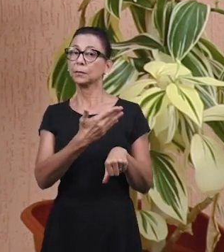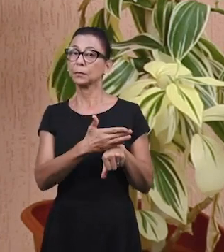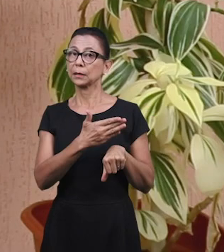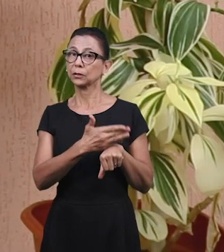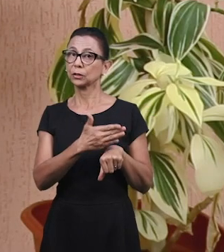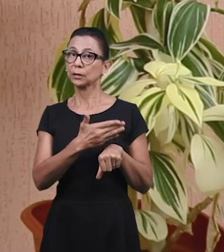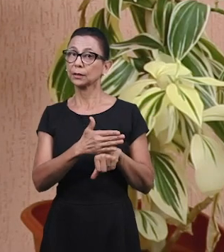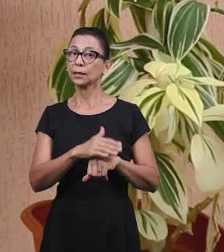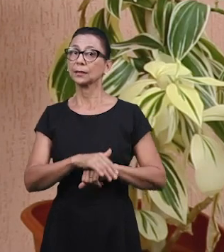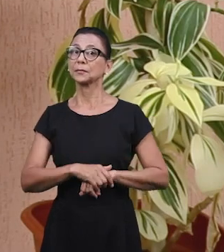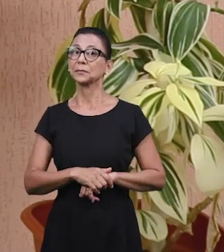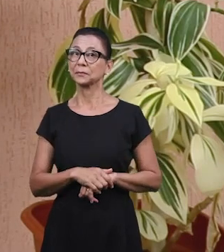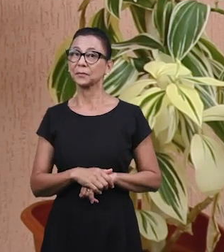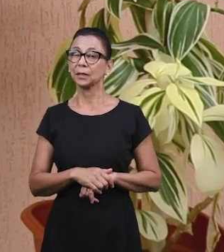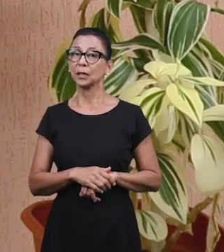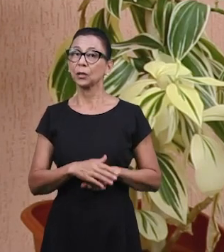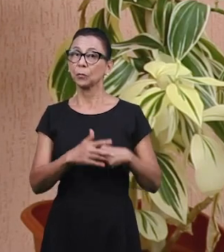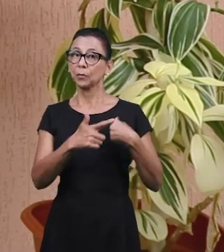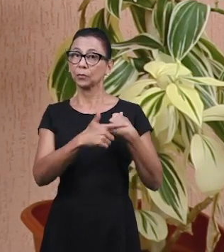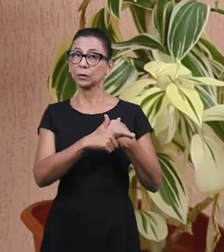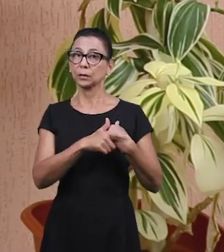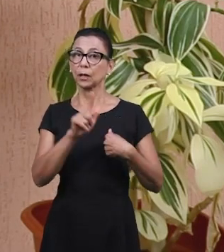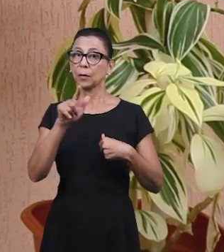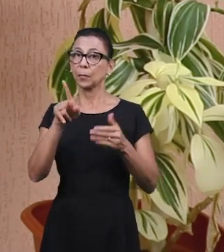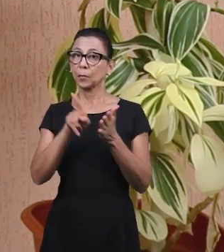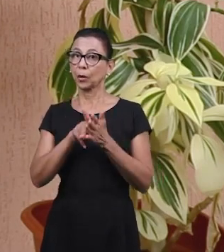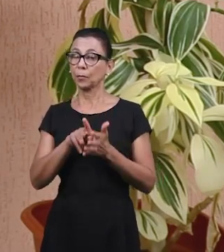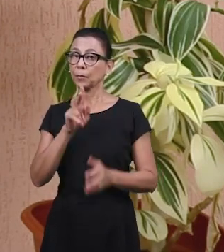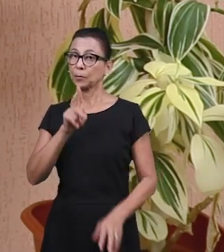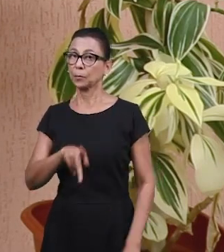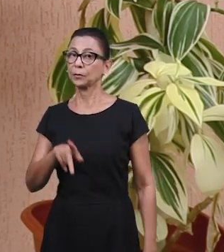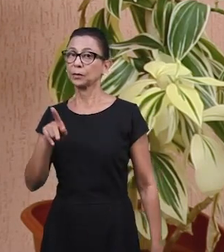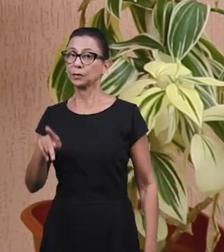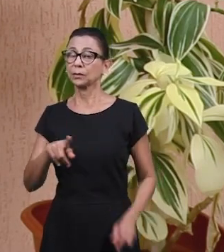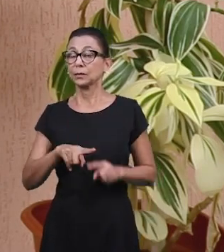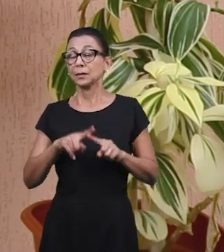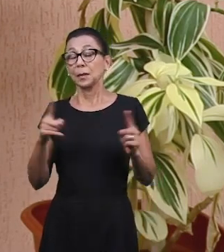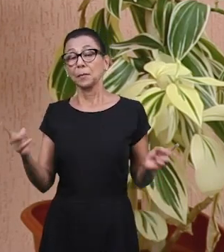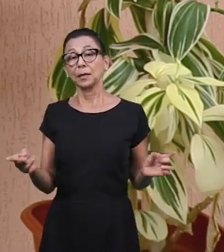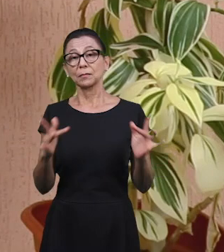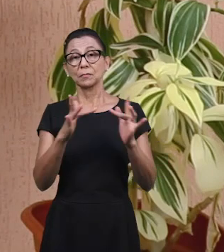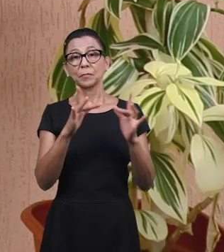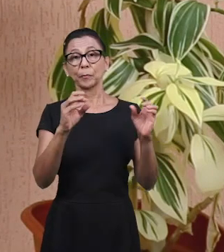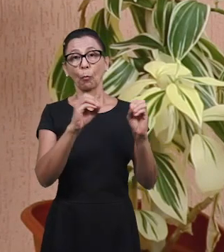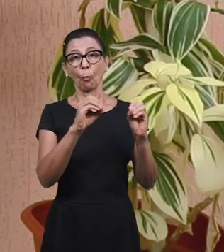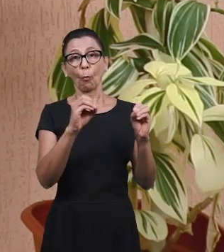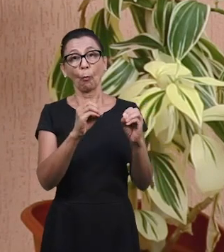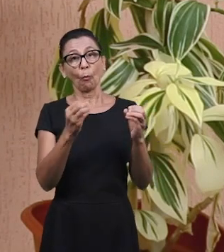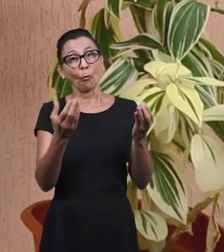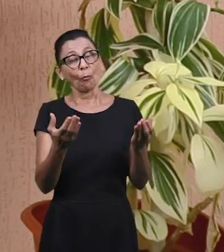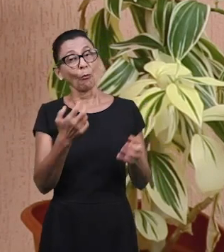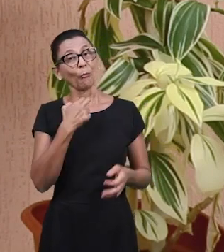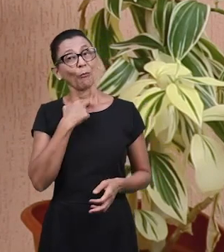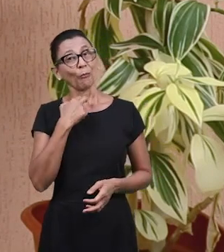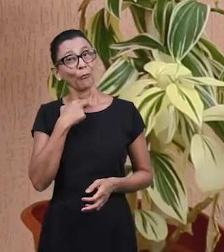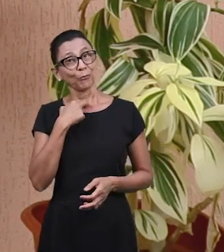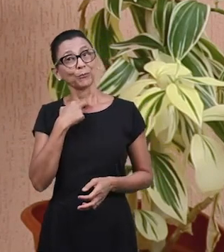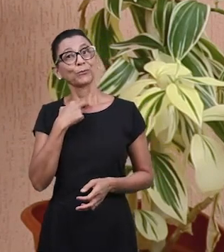en pratique une fonction qui appartient aux professeurs, mais qui, dû aux